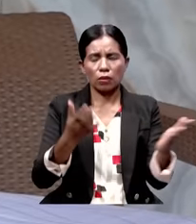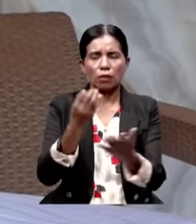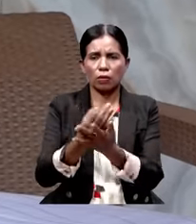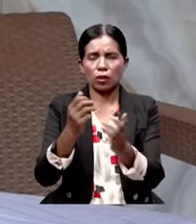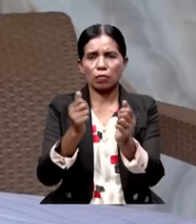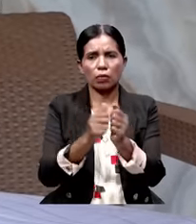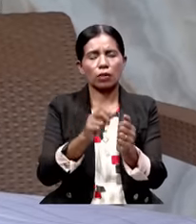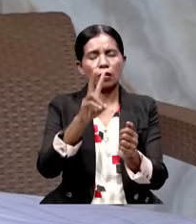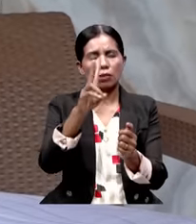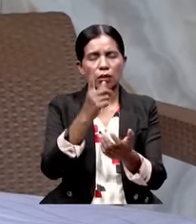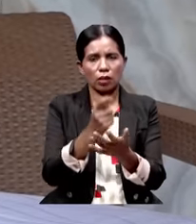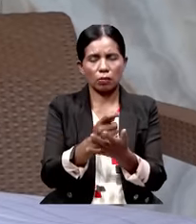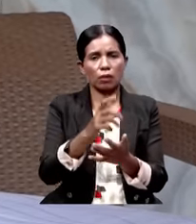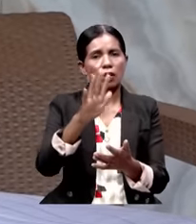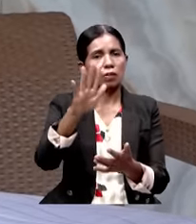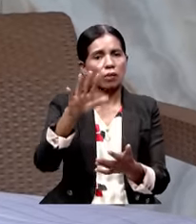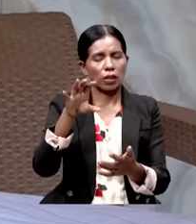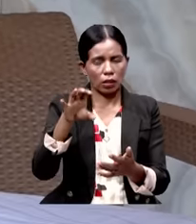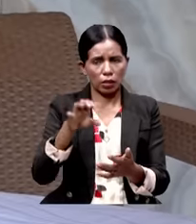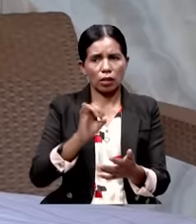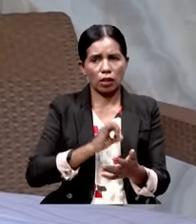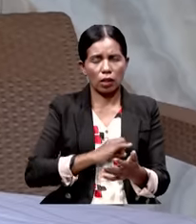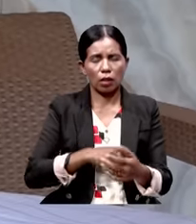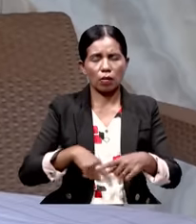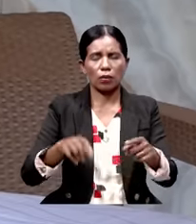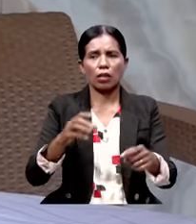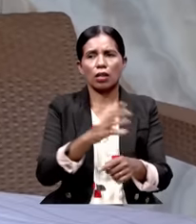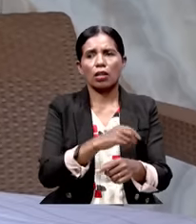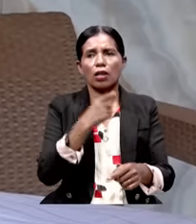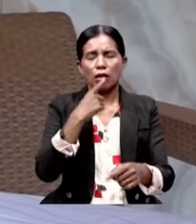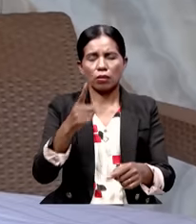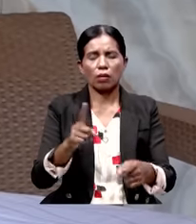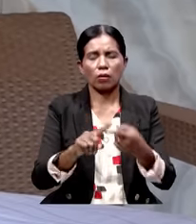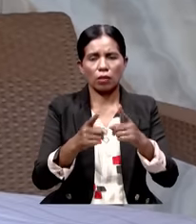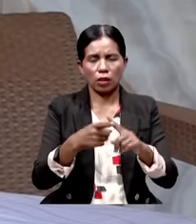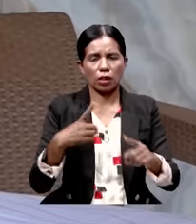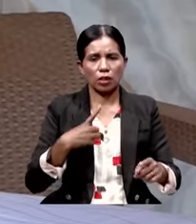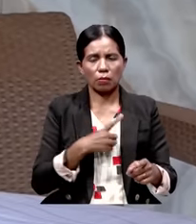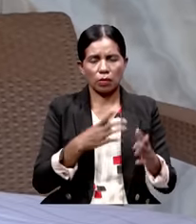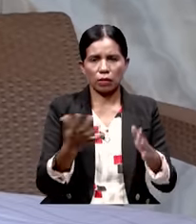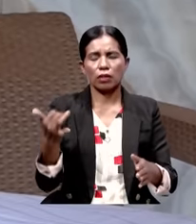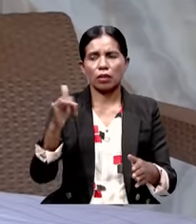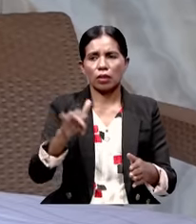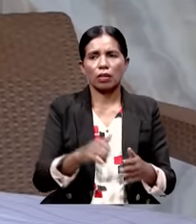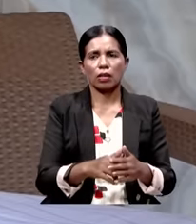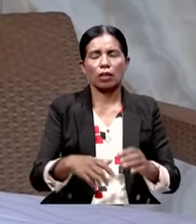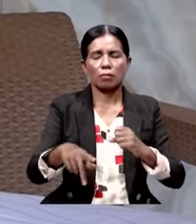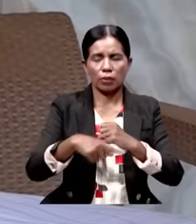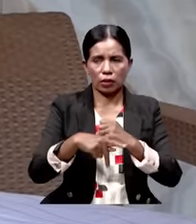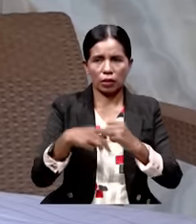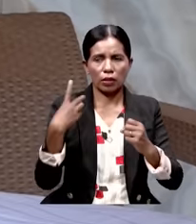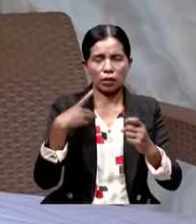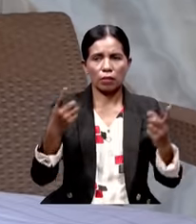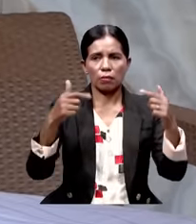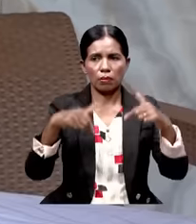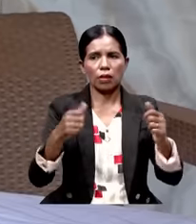Baia kota. Hau konsulta fal ba one kolega ser deputado Seselo, sira de hang. Partido ne itama itene partido